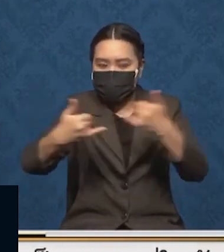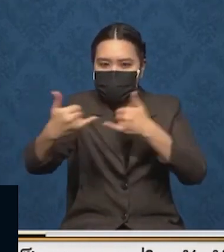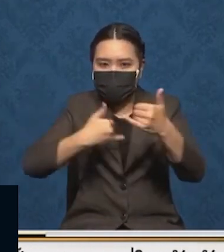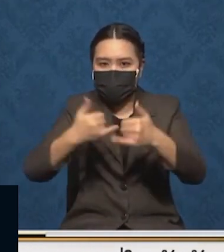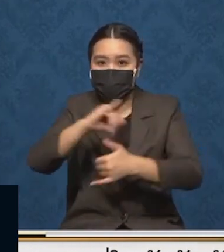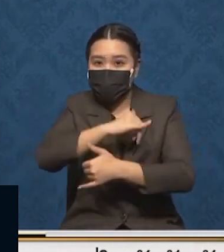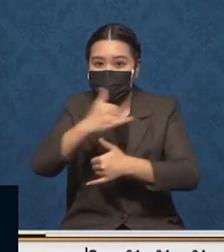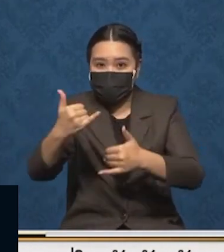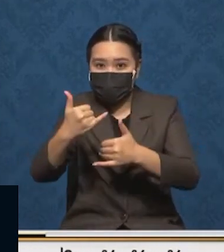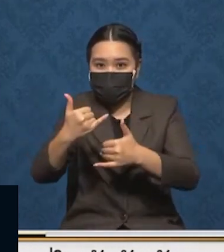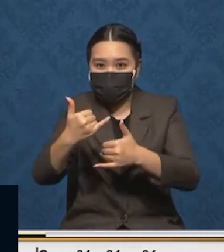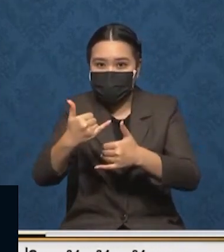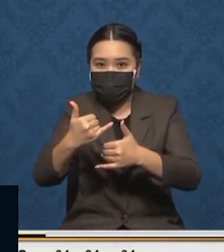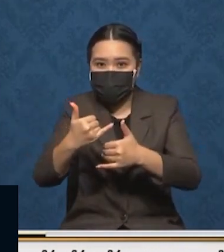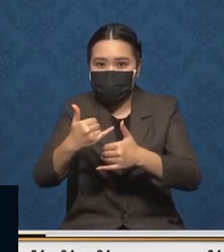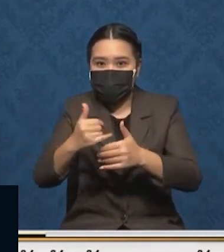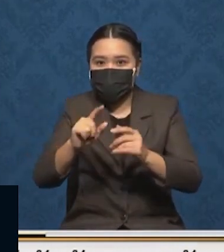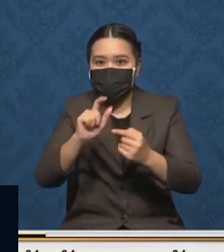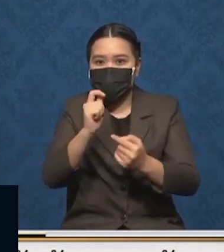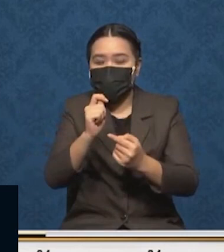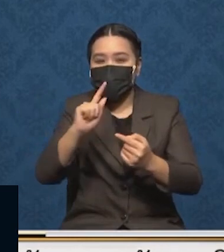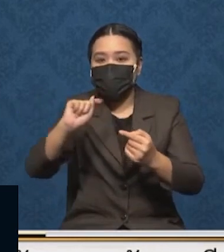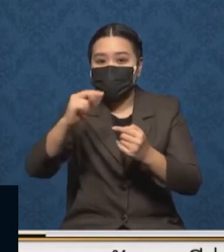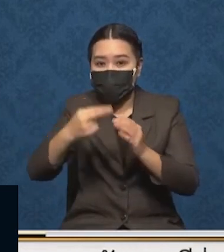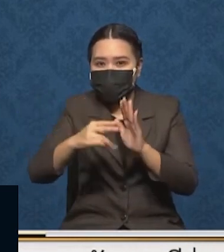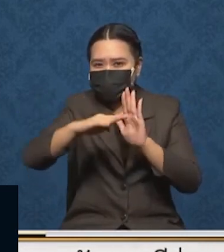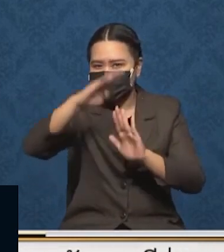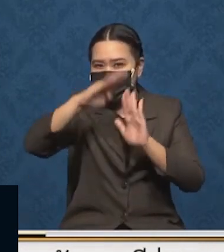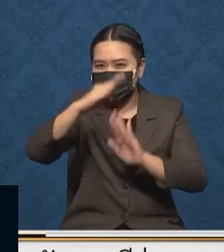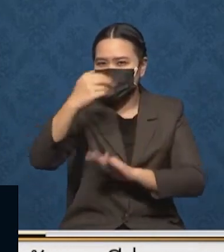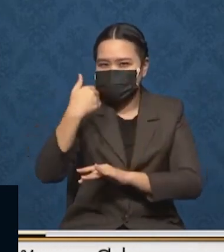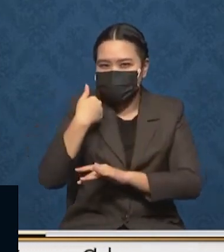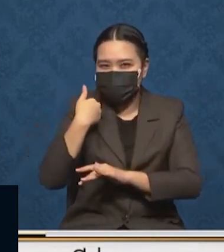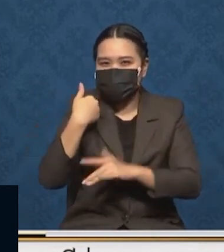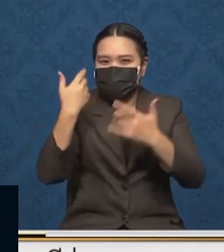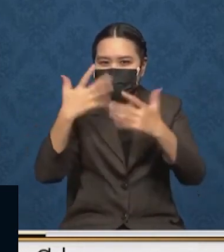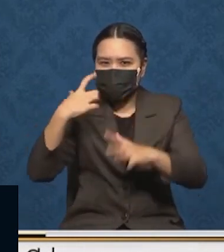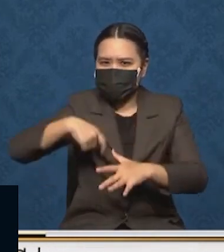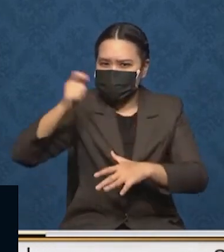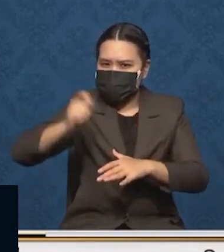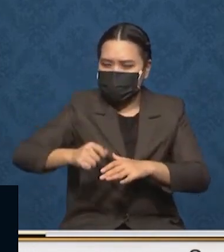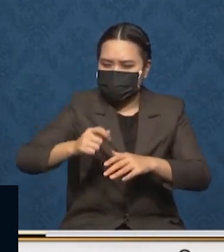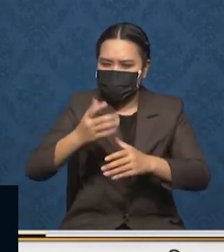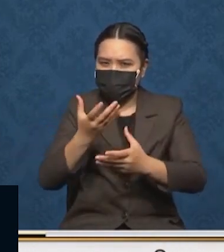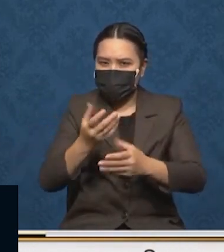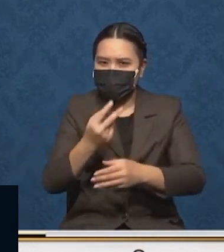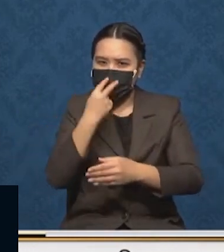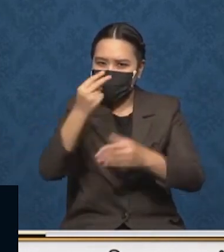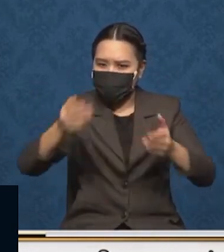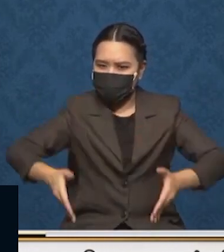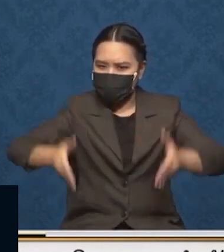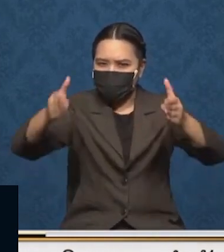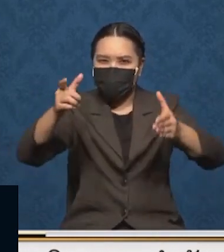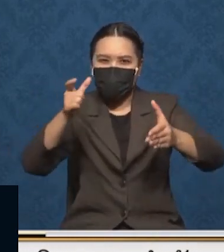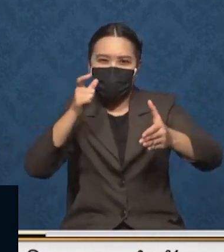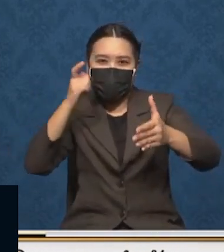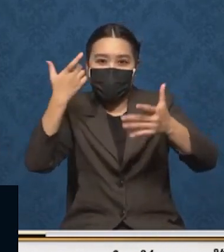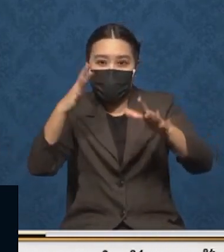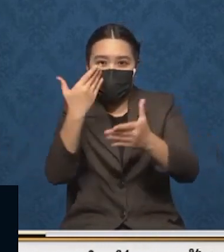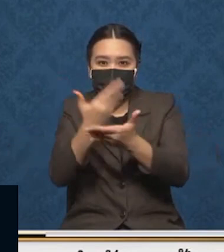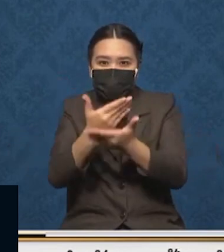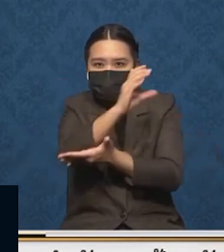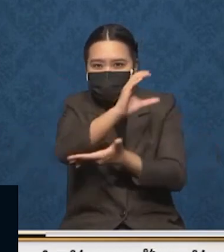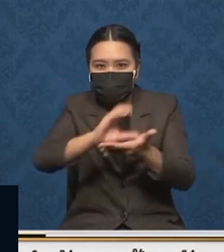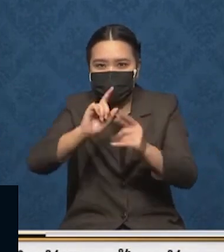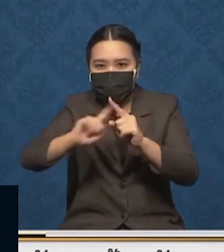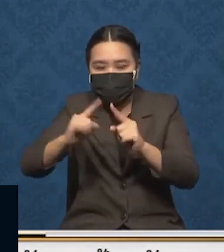กว่าอุทัยธานีขึ้นไปท่านก็บอกว่าอาคารศาลนี่มันใหญ่โตจริงๆนะขับรถไปก็ตกใจท่านมาขอรับหมดเลยครับศาลป